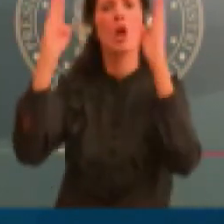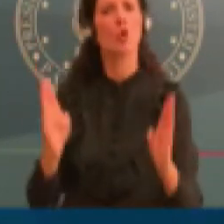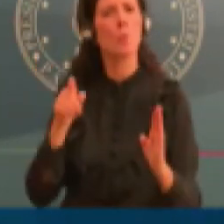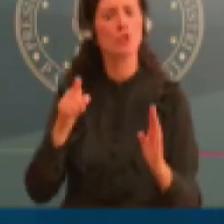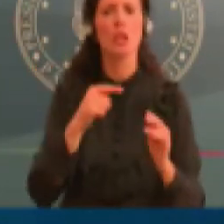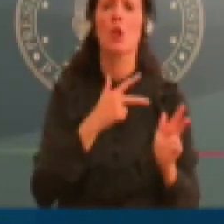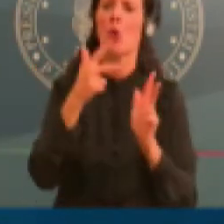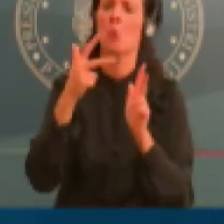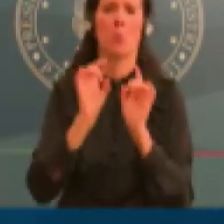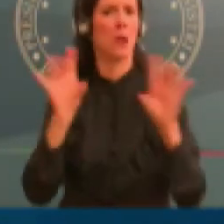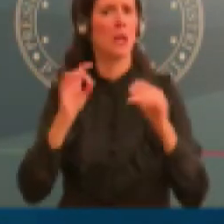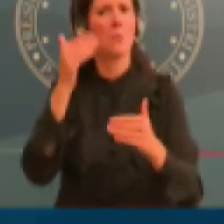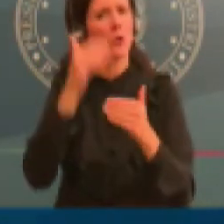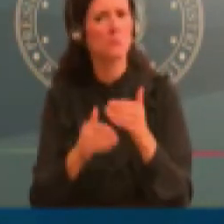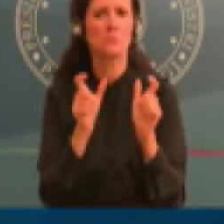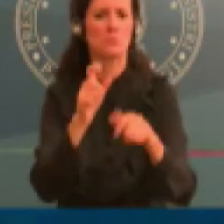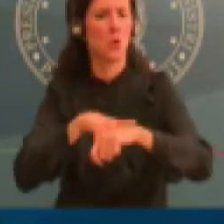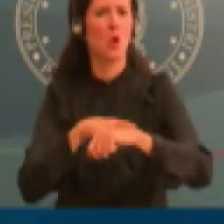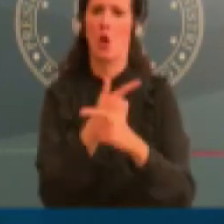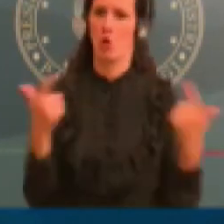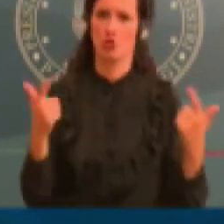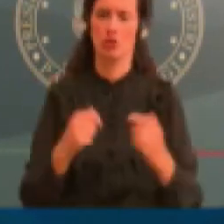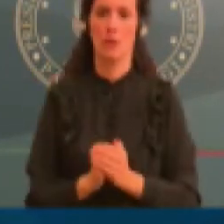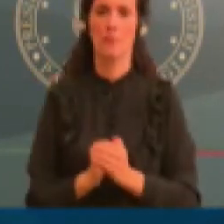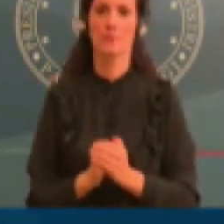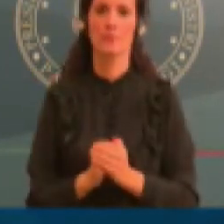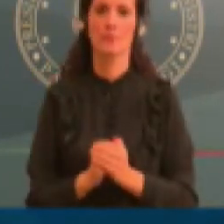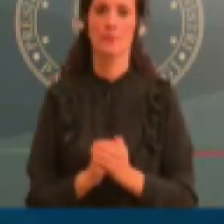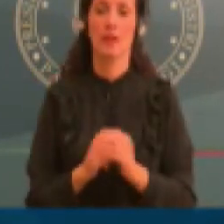palestre, teatri, cinema, mentre invece restano aperti i centri sportivi.